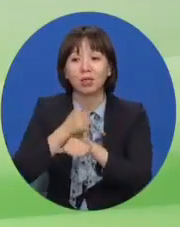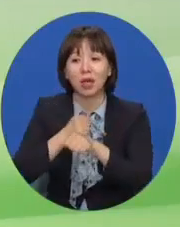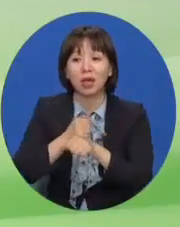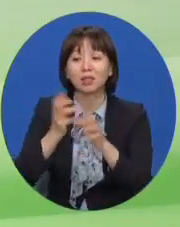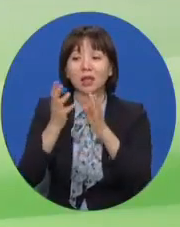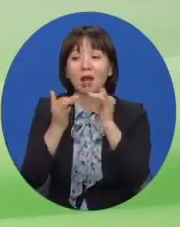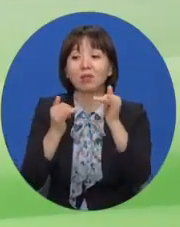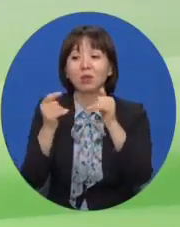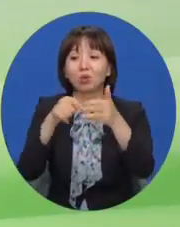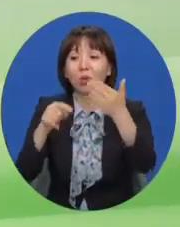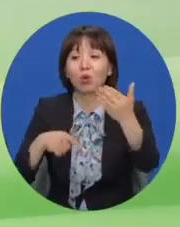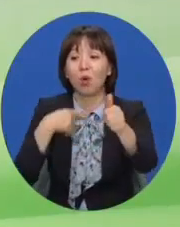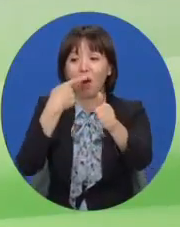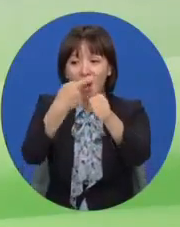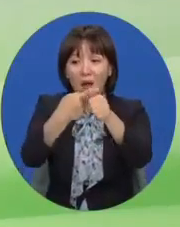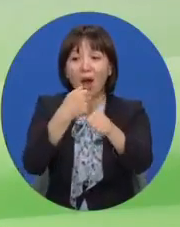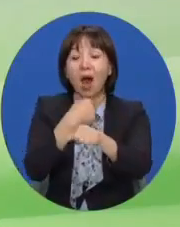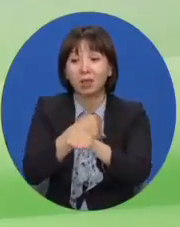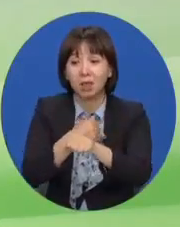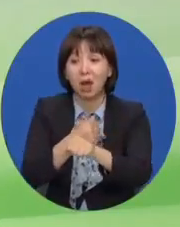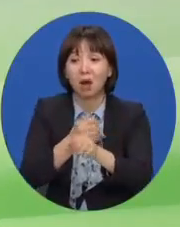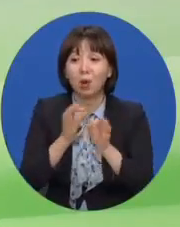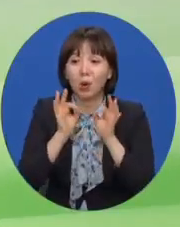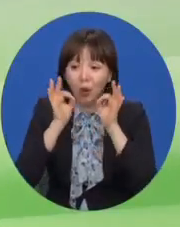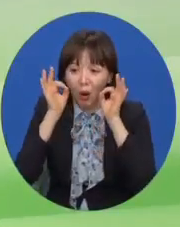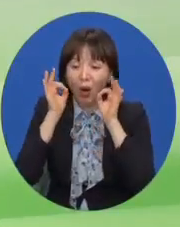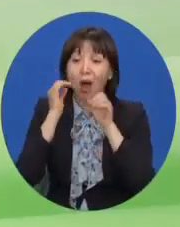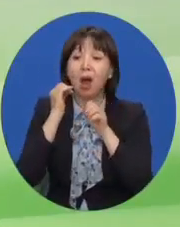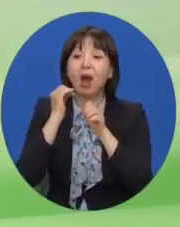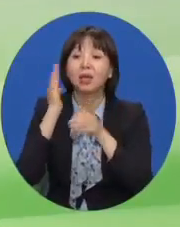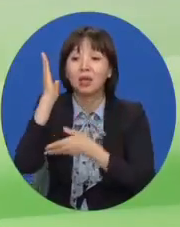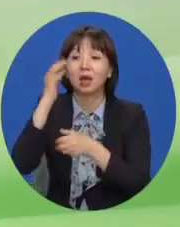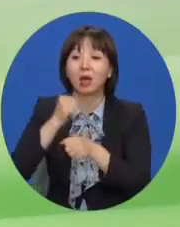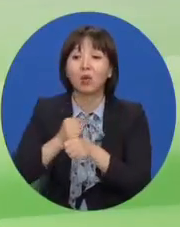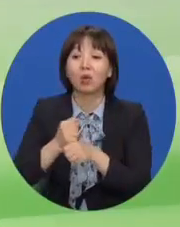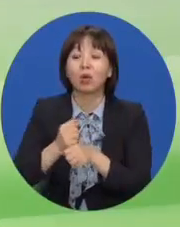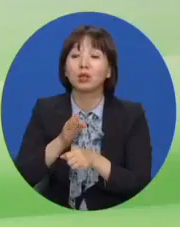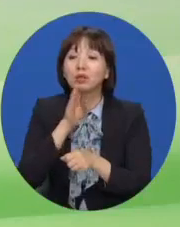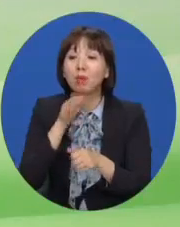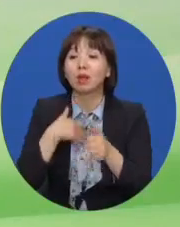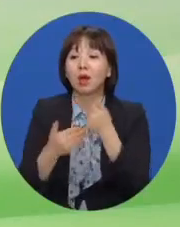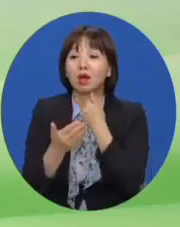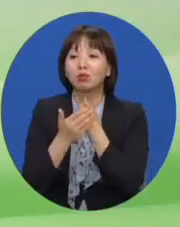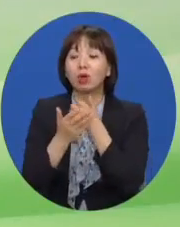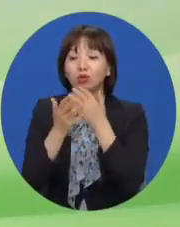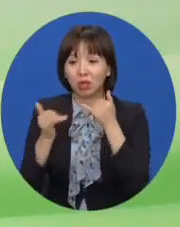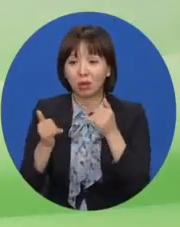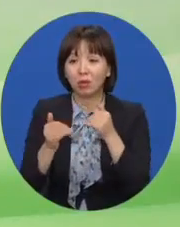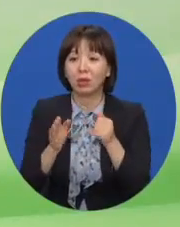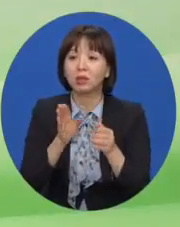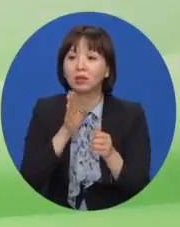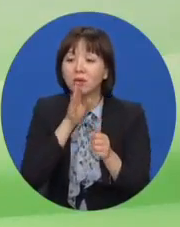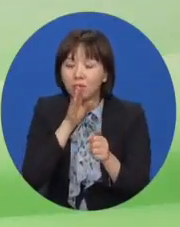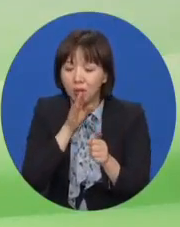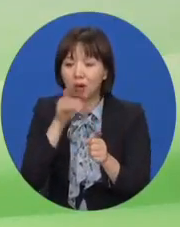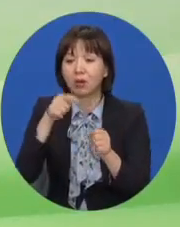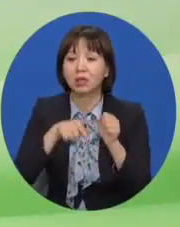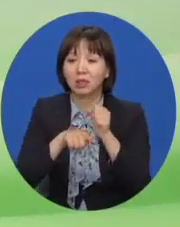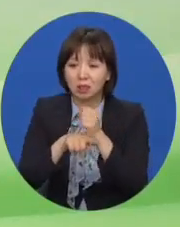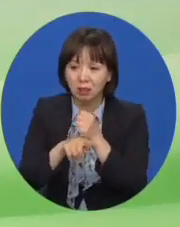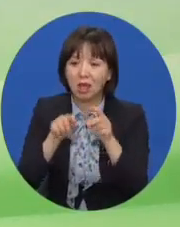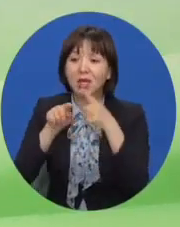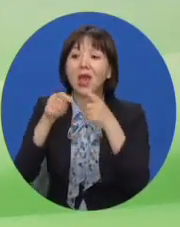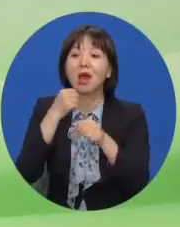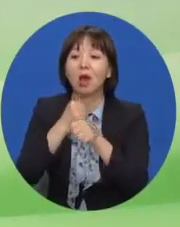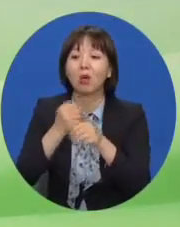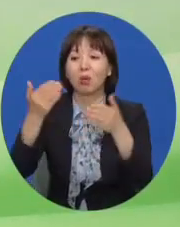다니자. 이렇게 간곡히 호소를 했고 정말 저를 도와주는 많은 운동원들께서 깊이 진정성을 이해하고 받아들여